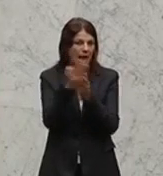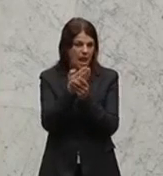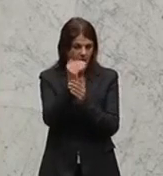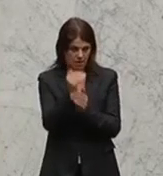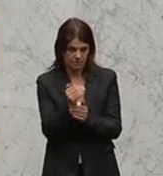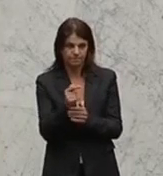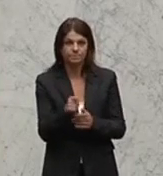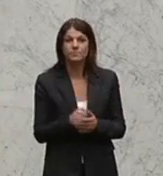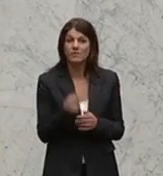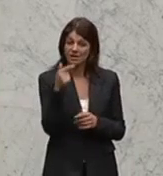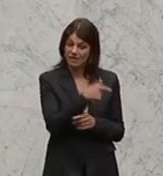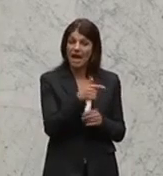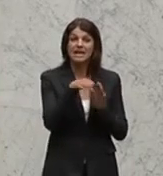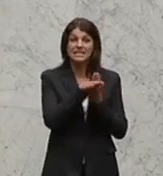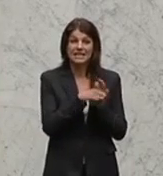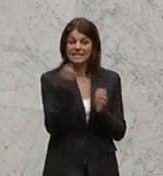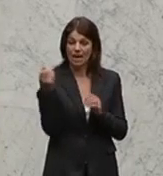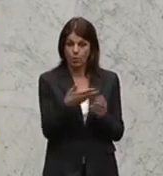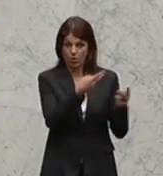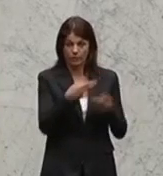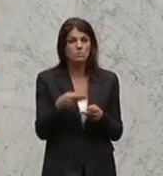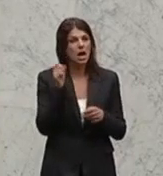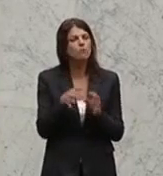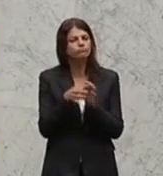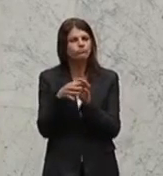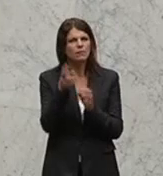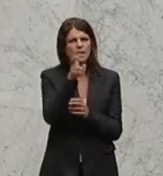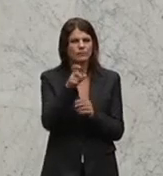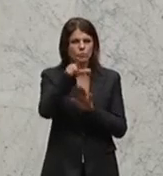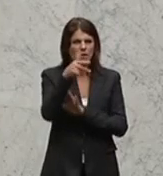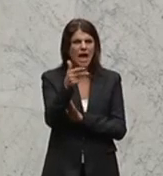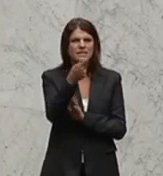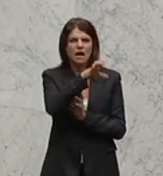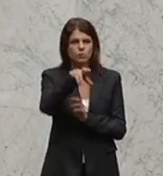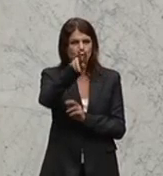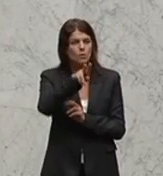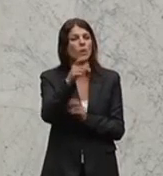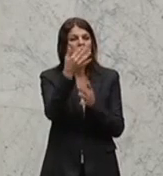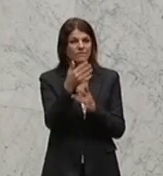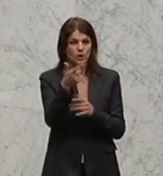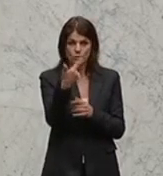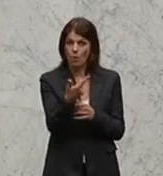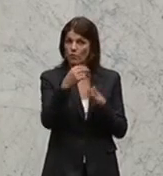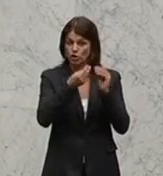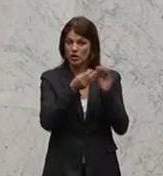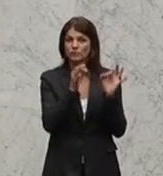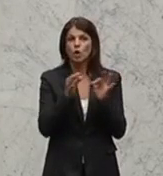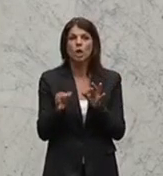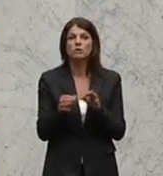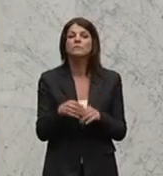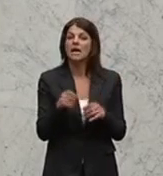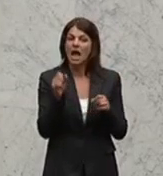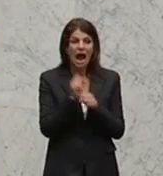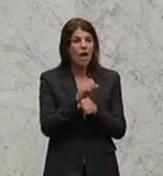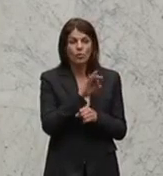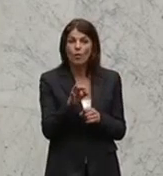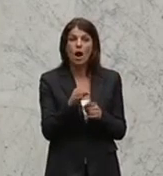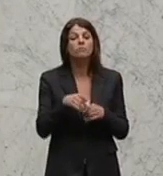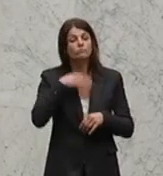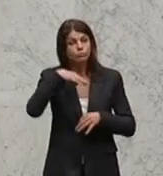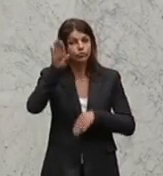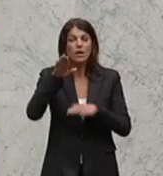Der vorliegende Gesetzentwurf kann gemäß § 82 Absatz 2 Ziffer 2 der Geschäftsordnung nur bei Anwesenheit von